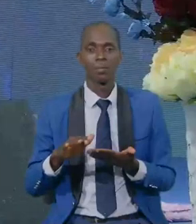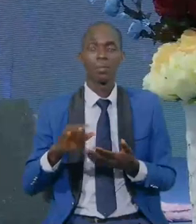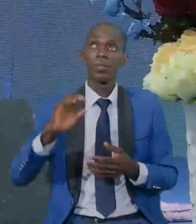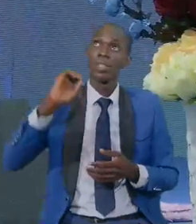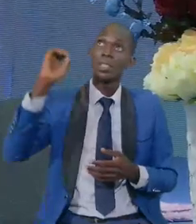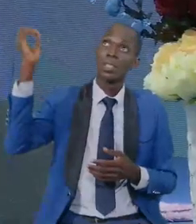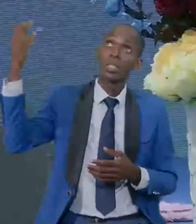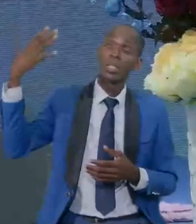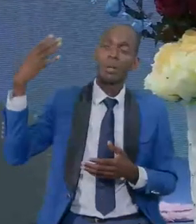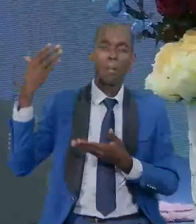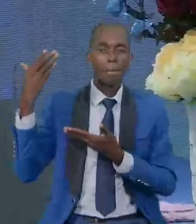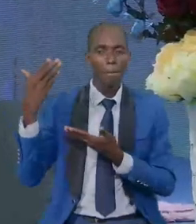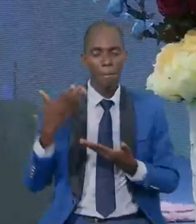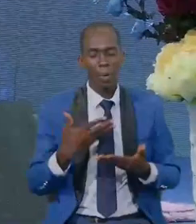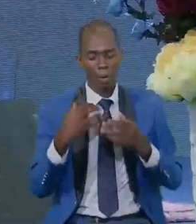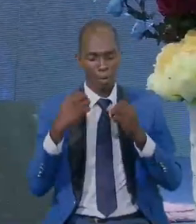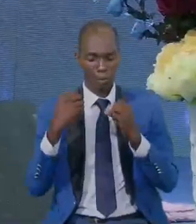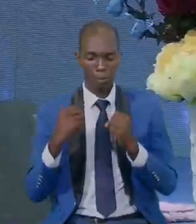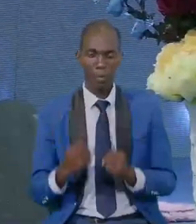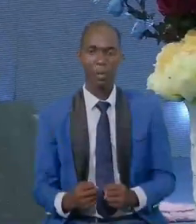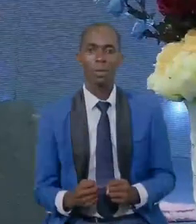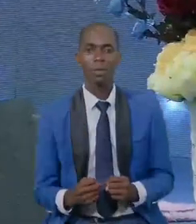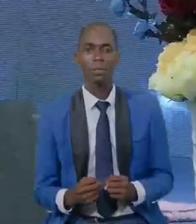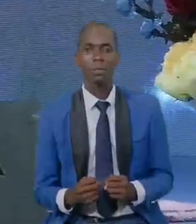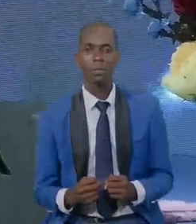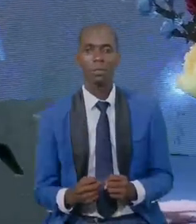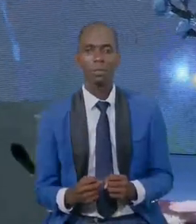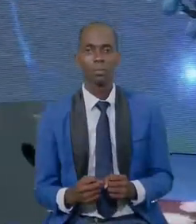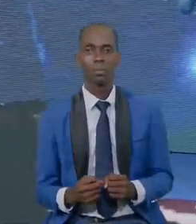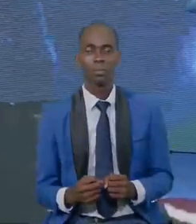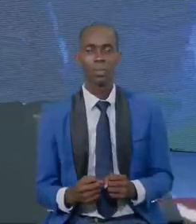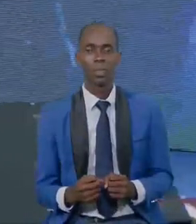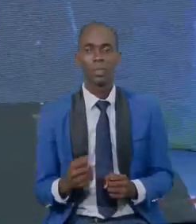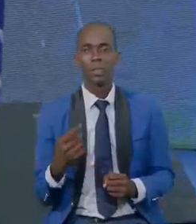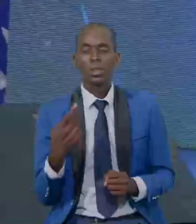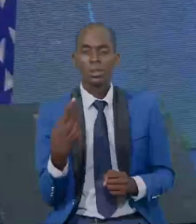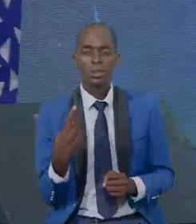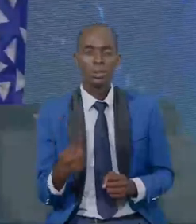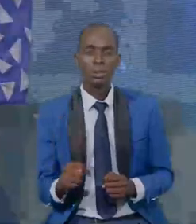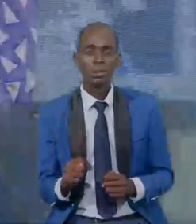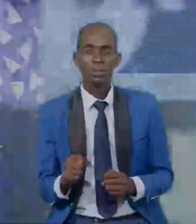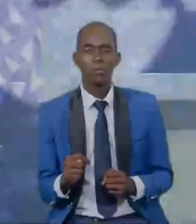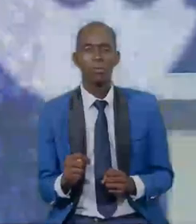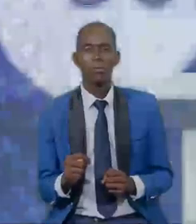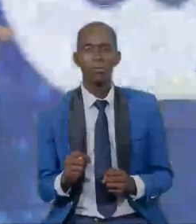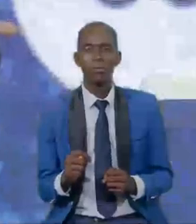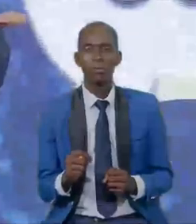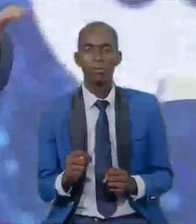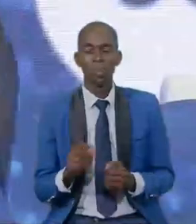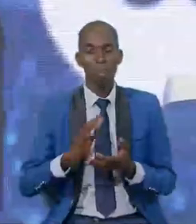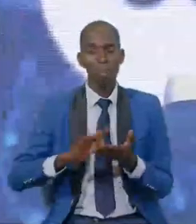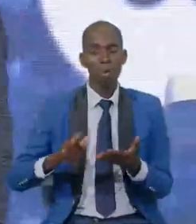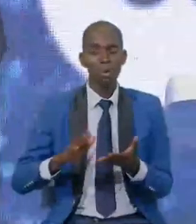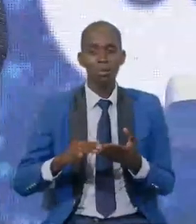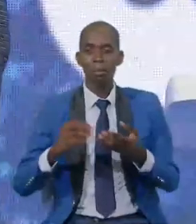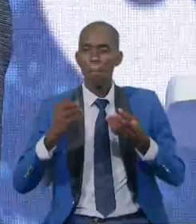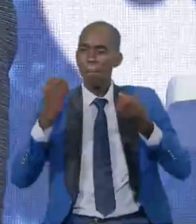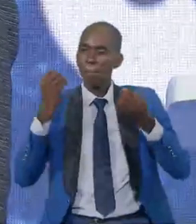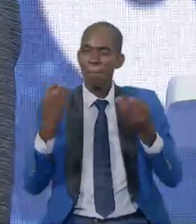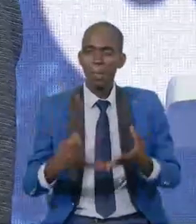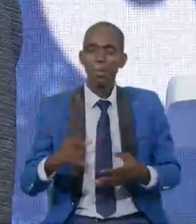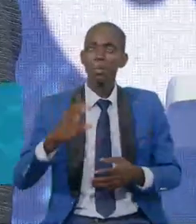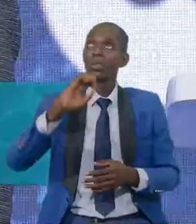Grace brings power. La grâce apporte la puissance. The pardoning plenteous grace for all